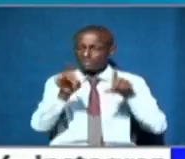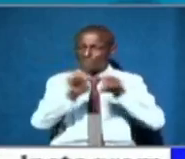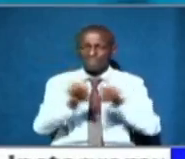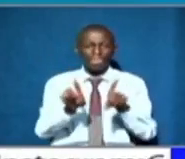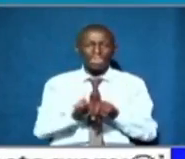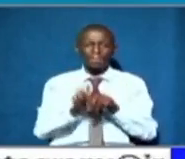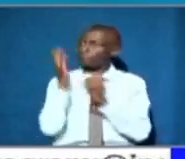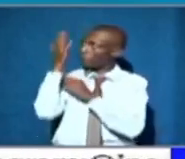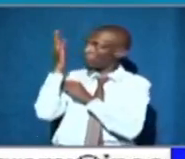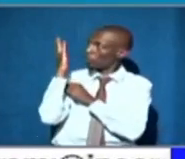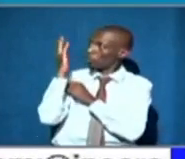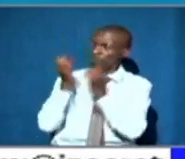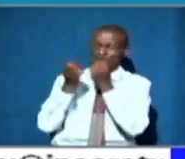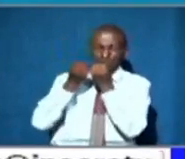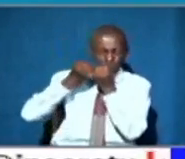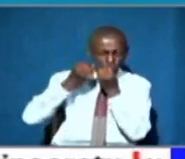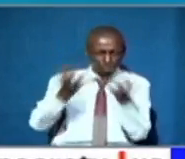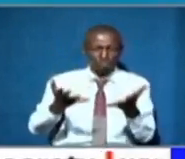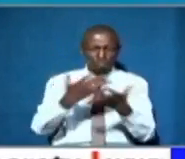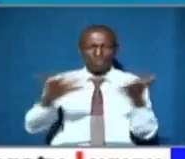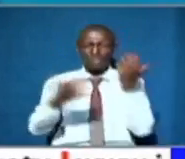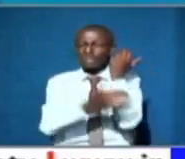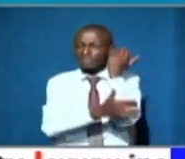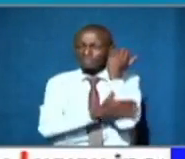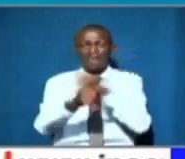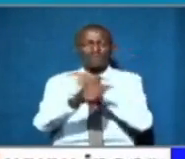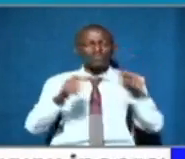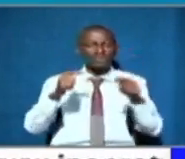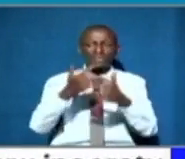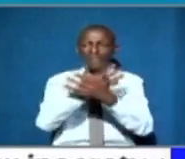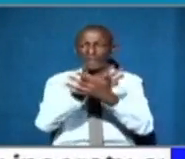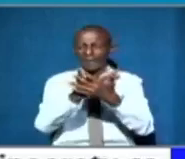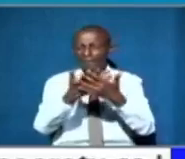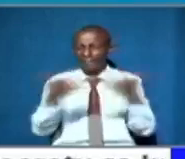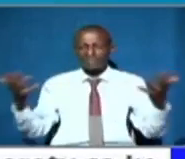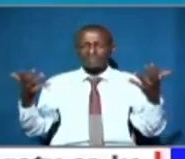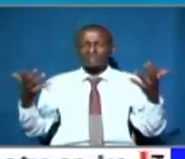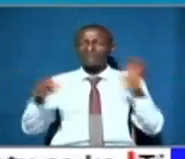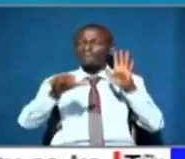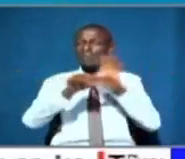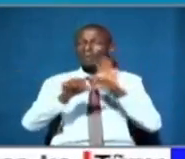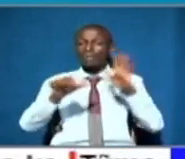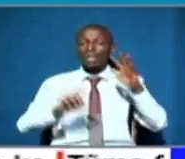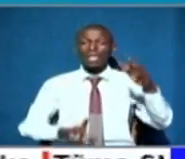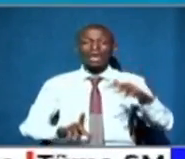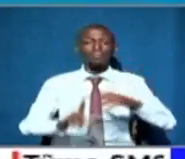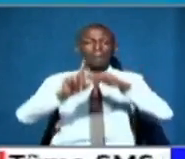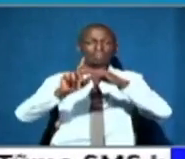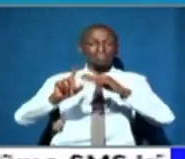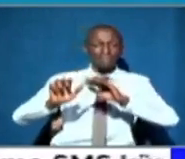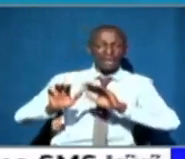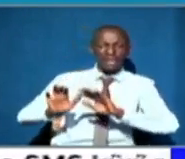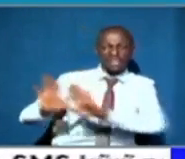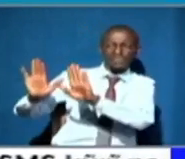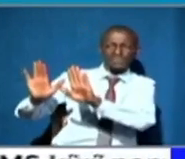Na gaini ya tuirete hothe horu. Kedo kege kuraga. Kedo kege kurehere dhina. Put off. Ikara